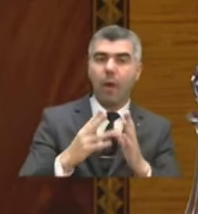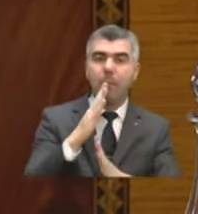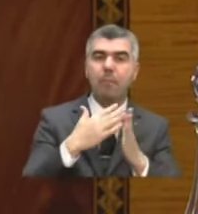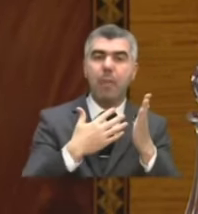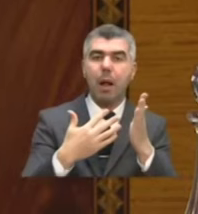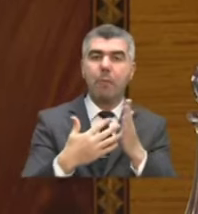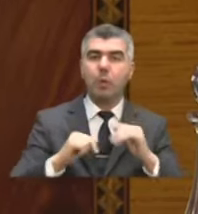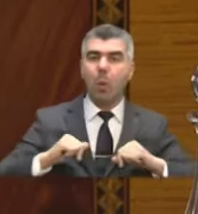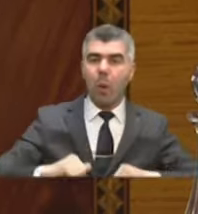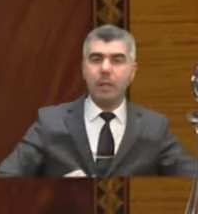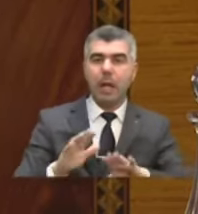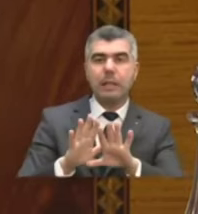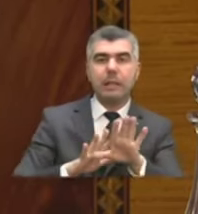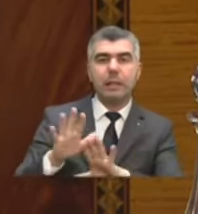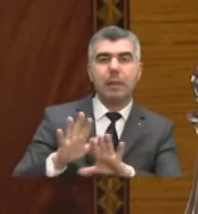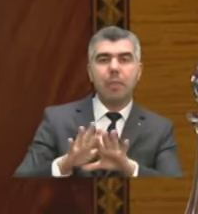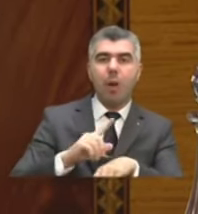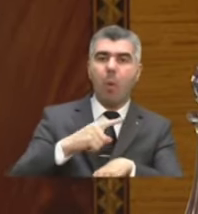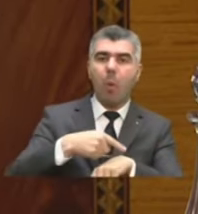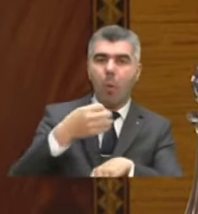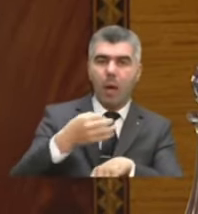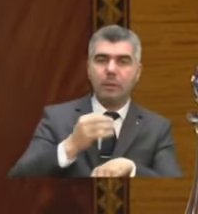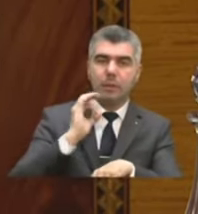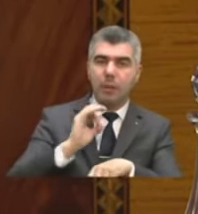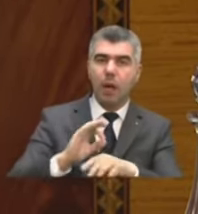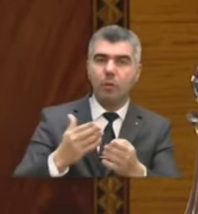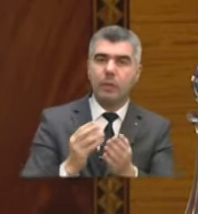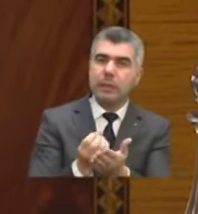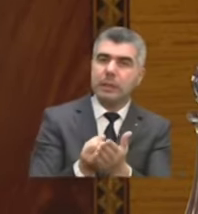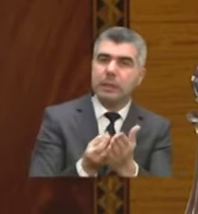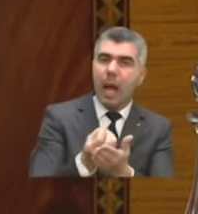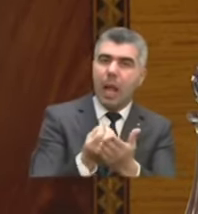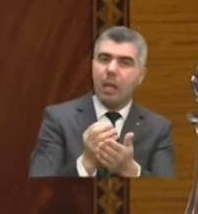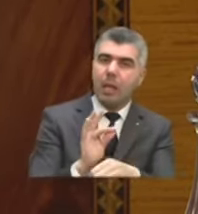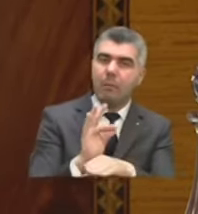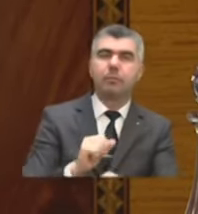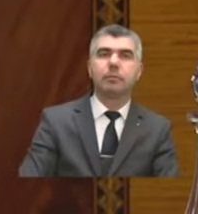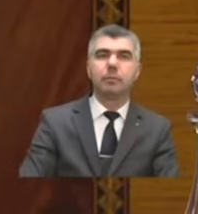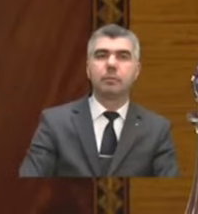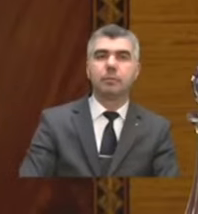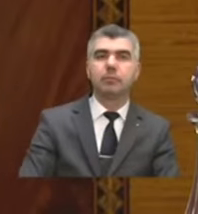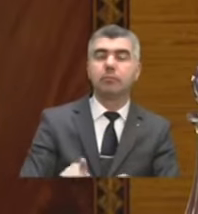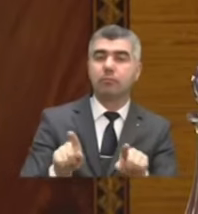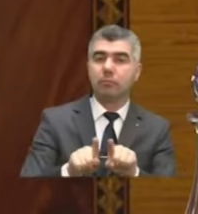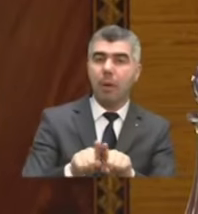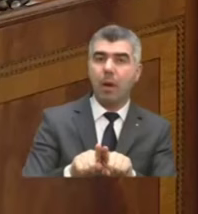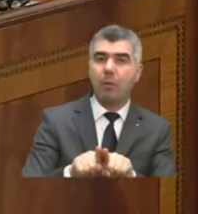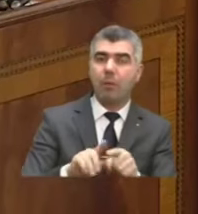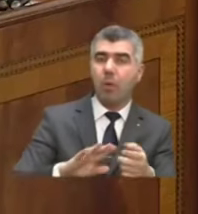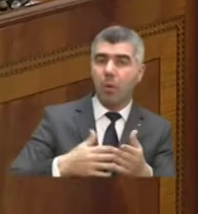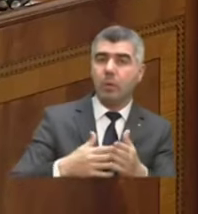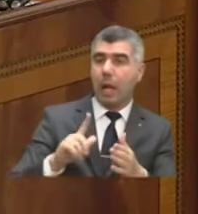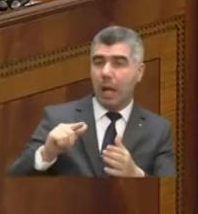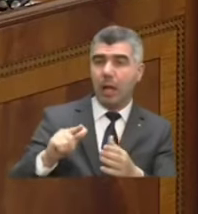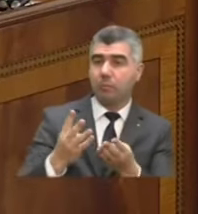وطنية لتدبير الزمن المدرسي وتنظيم التربوي للتعلمات اللي شرف عليها على وضعها واحد